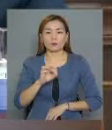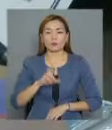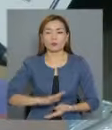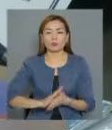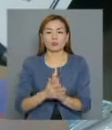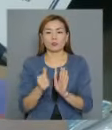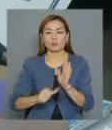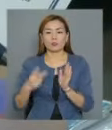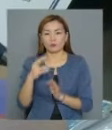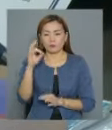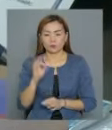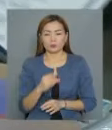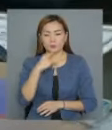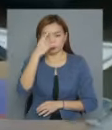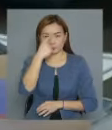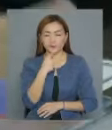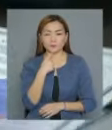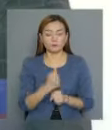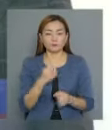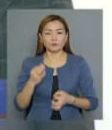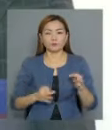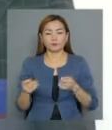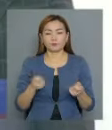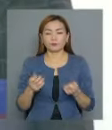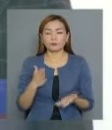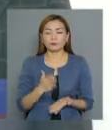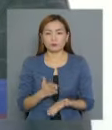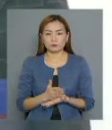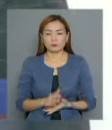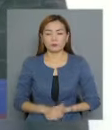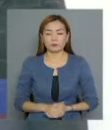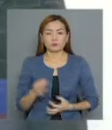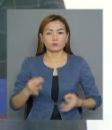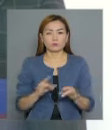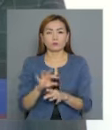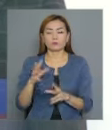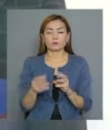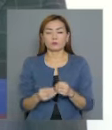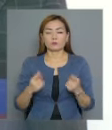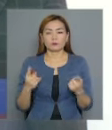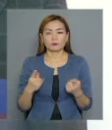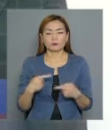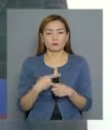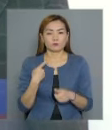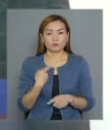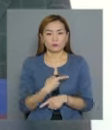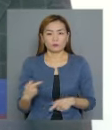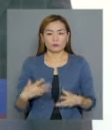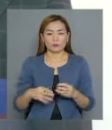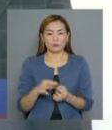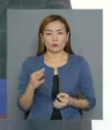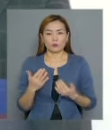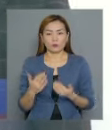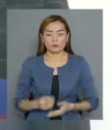области составляет 62 процента по делопроизводству на государственном языке Судья говорит что это большой минус для судебной